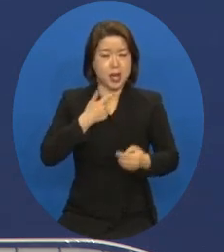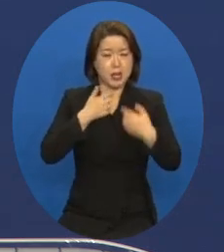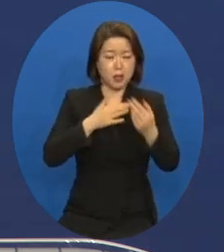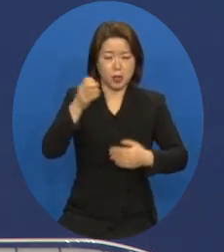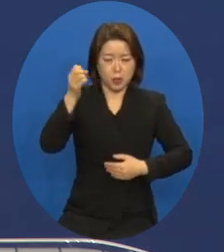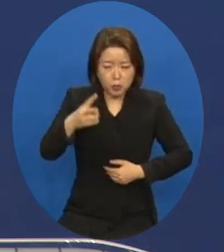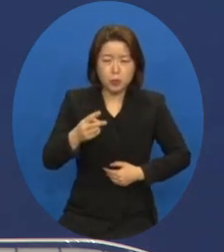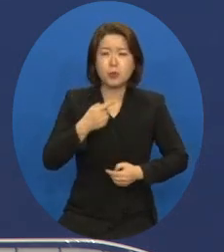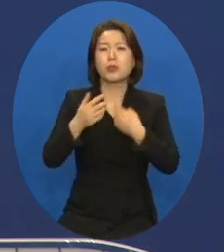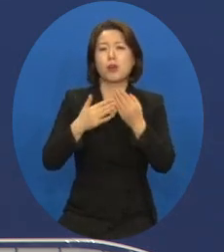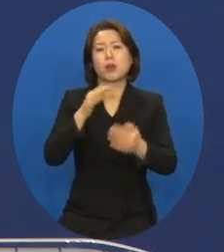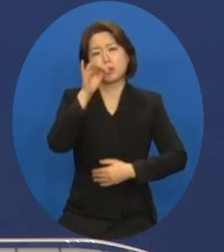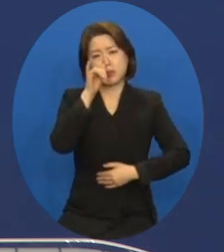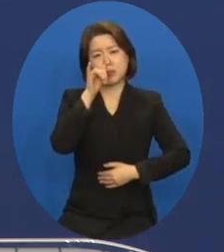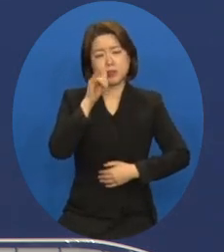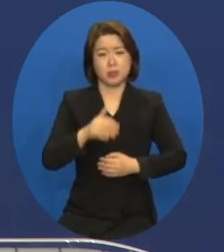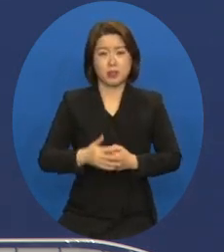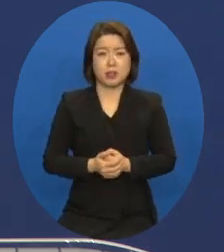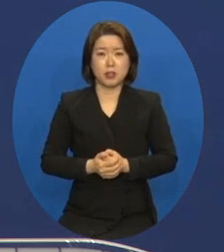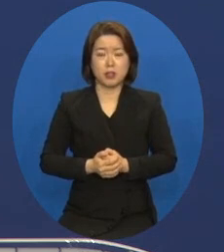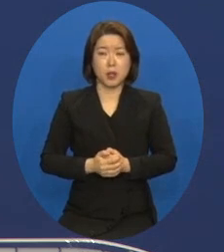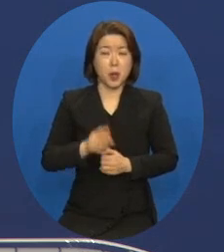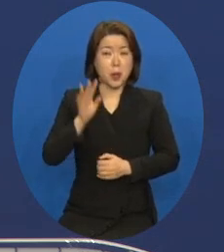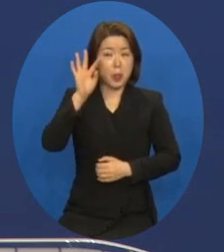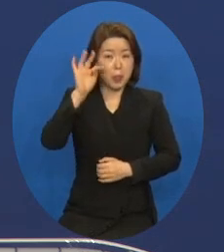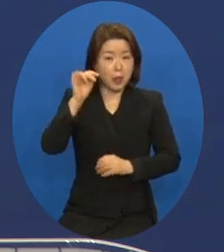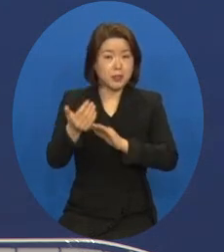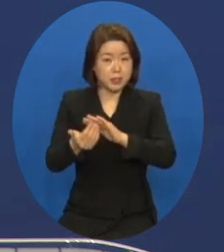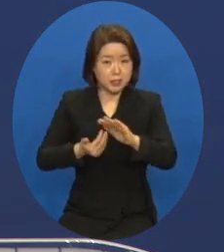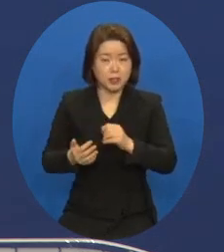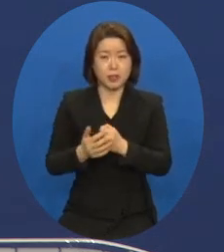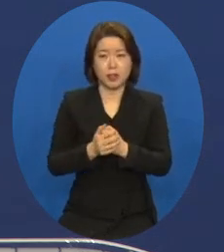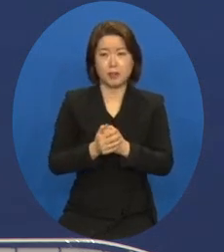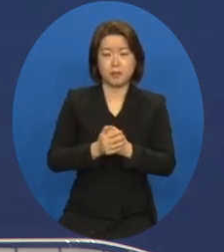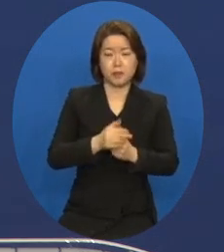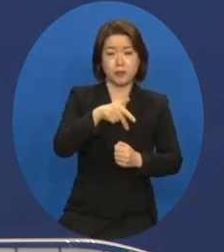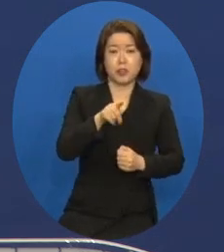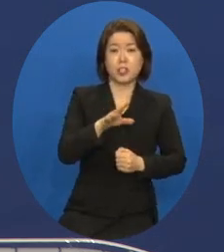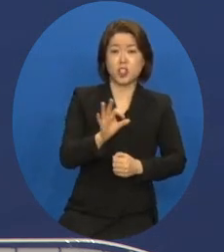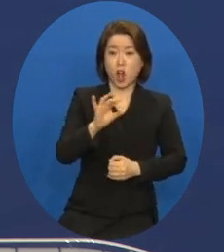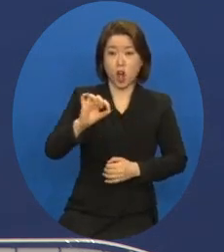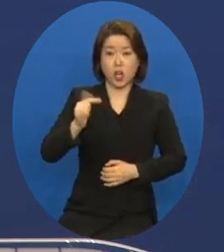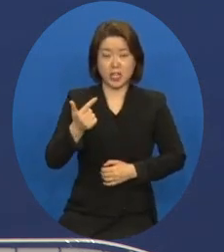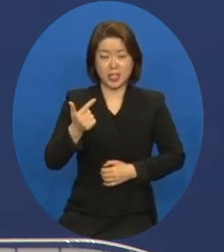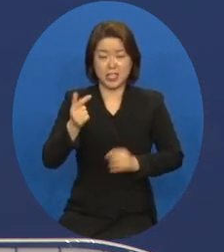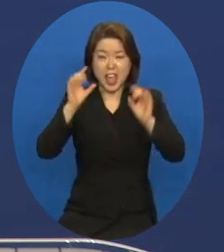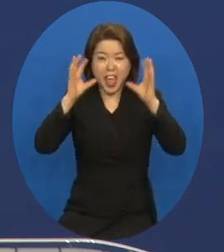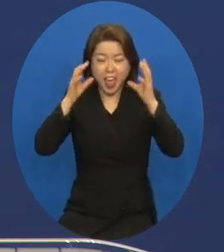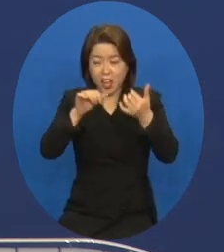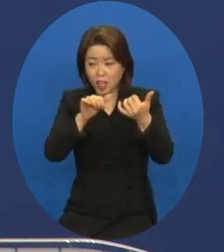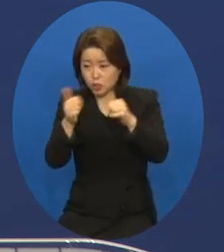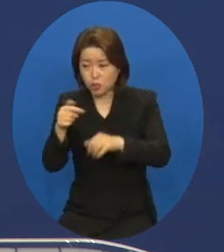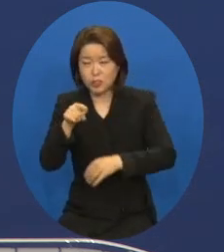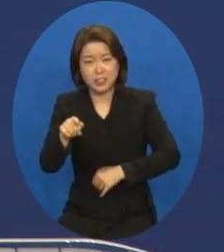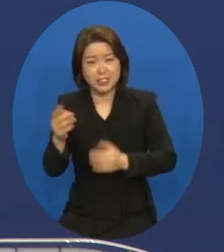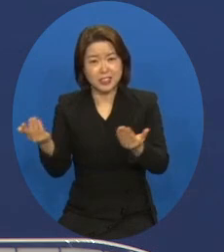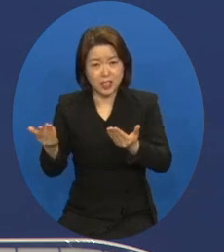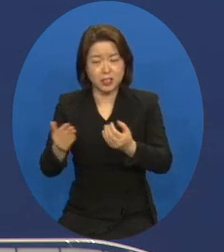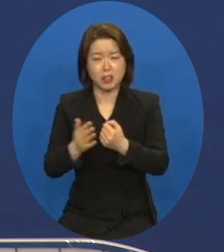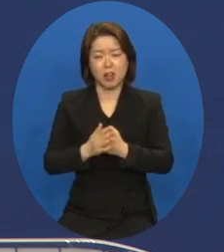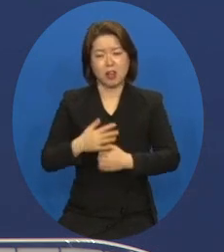경험에 왔습니다 며칠전에 정의의 사건 때문에 정말 가슴이 찢어지는 것 같은